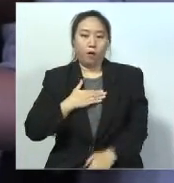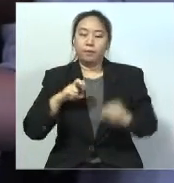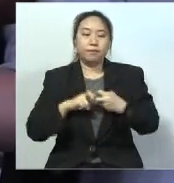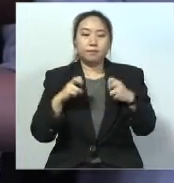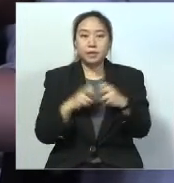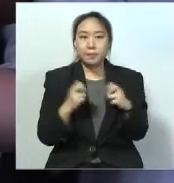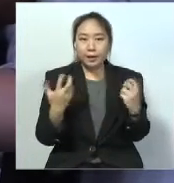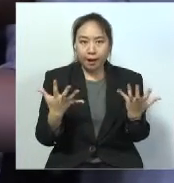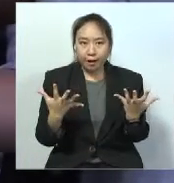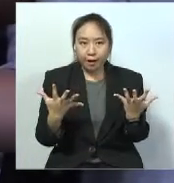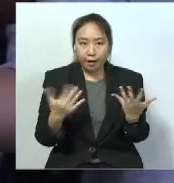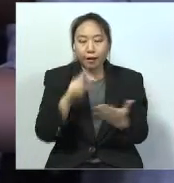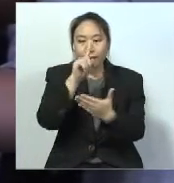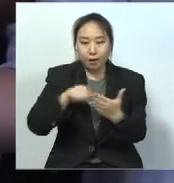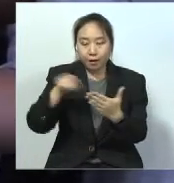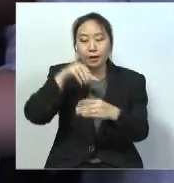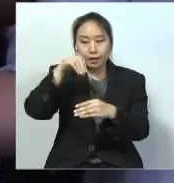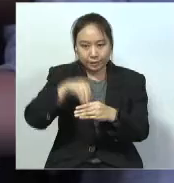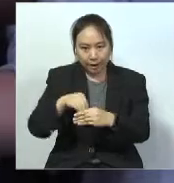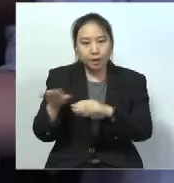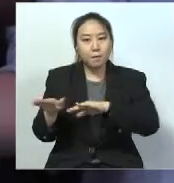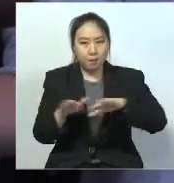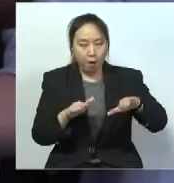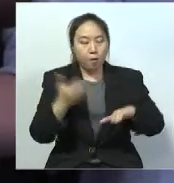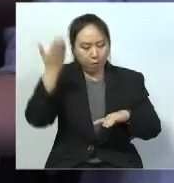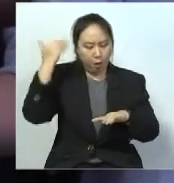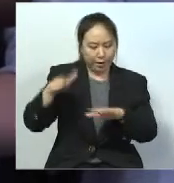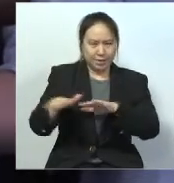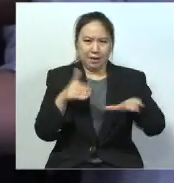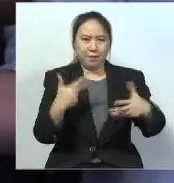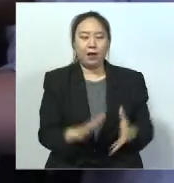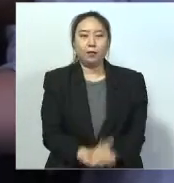านะครับแล้วก็พร้อมในการเลือกตั้งเพราะว่าที่ผ่านมาก็มีการเตรียมการล่วงหน้าไว้ก่อนหน้านี้บ้างแล้วครับ